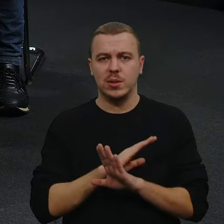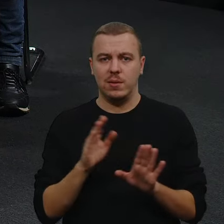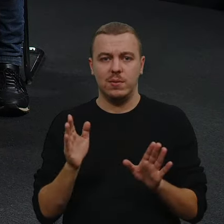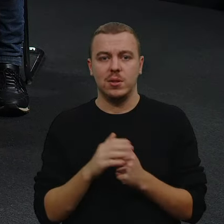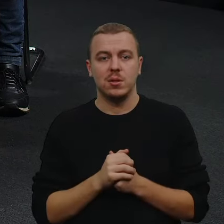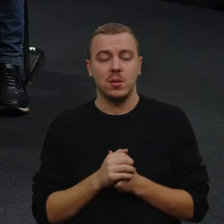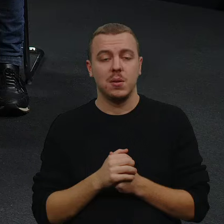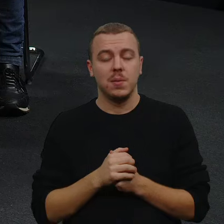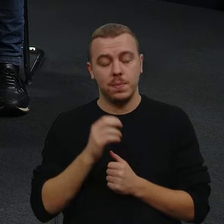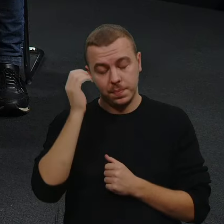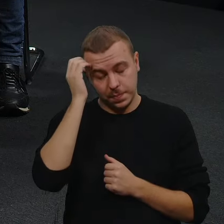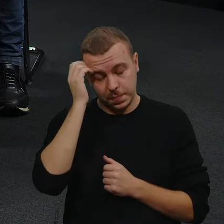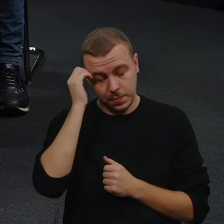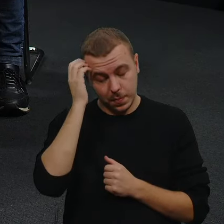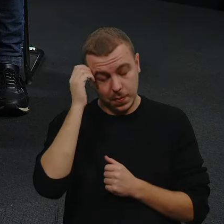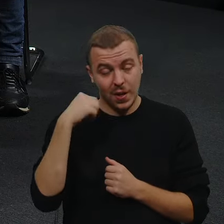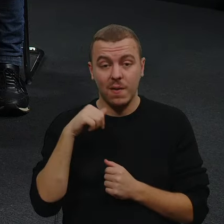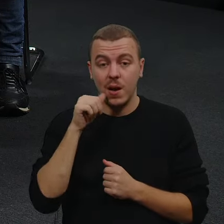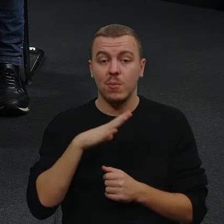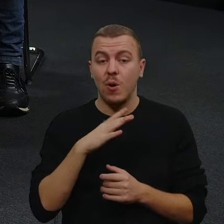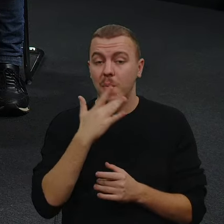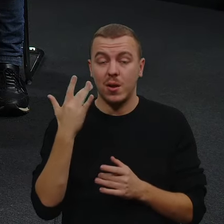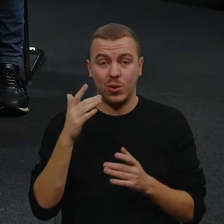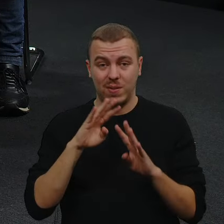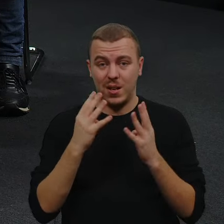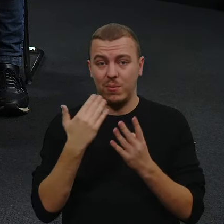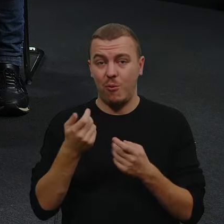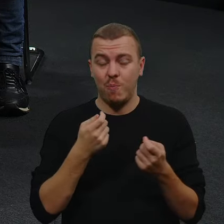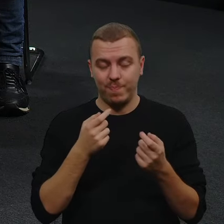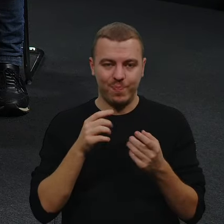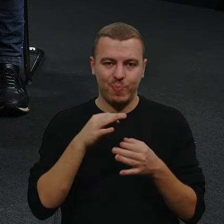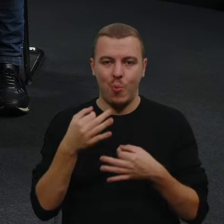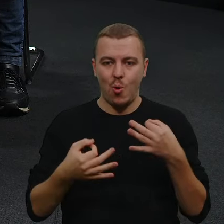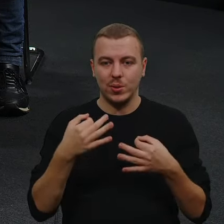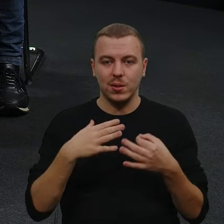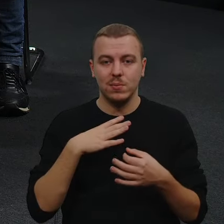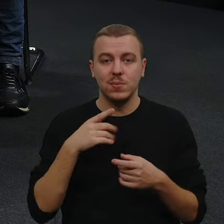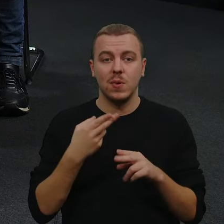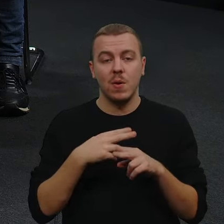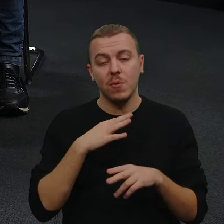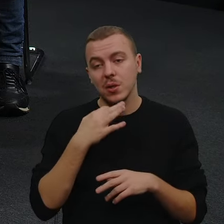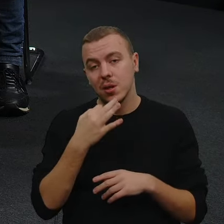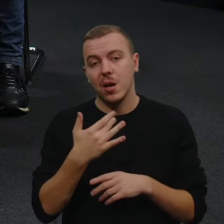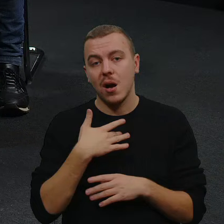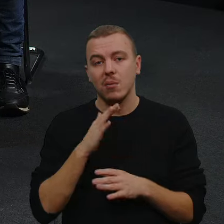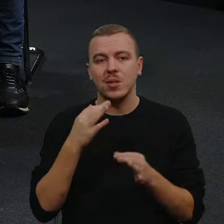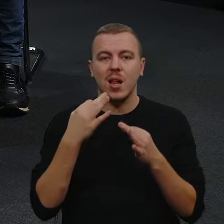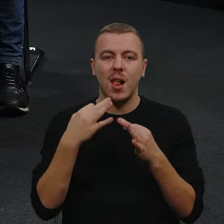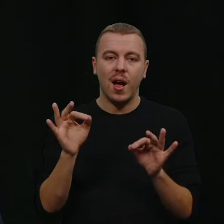Tai vakar mes turėjom partijos valdybos posėdį. Tame posėdėje buvo liktai akcentuojama, gal bus